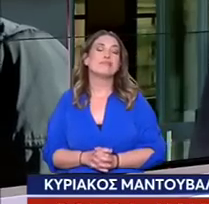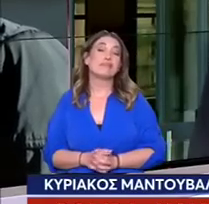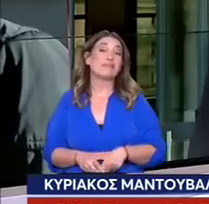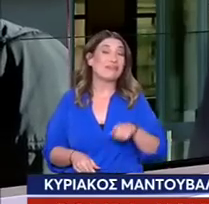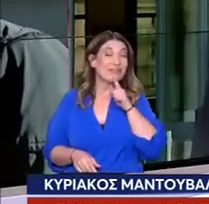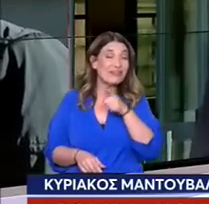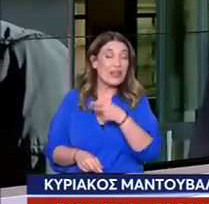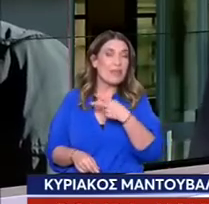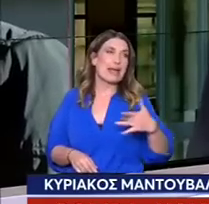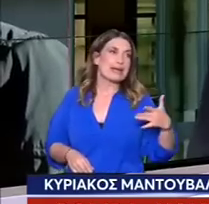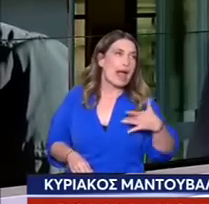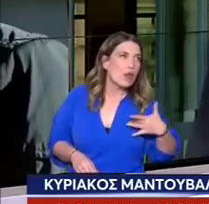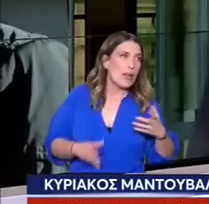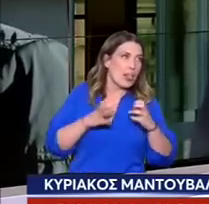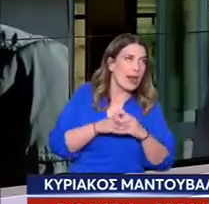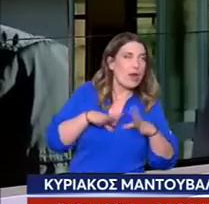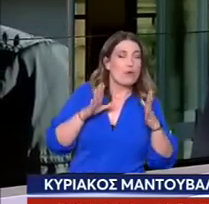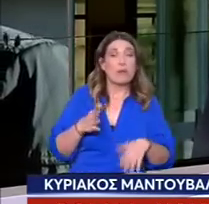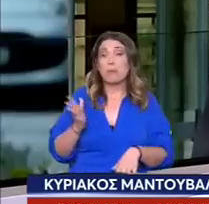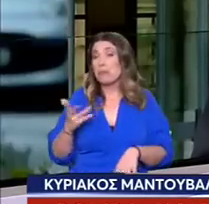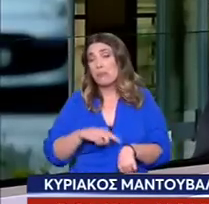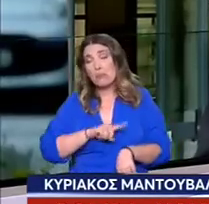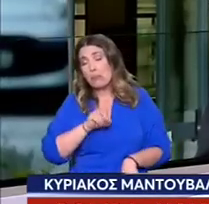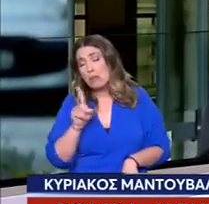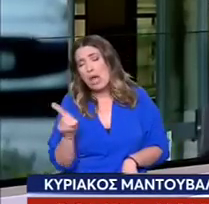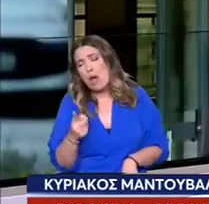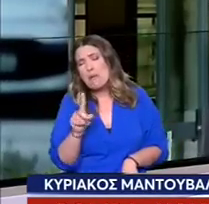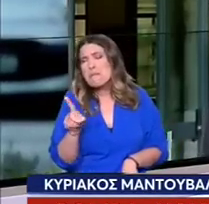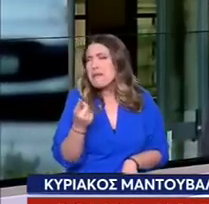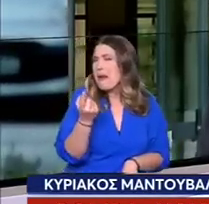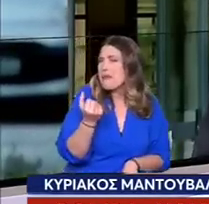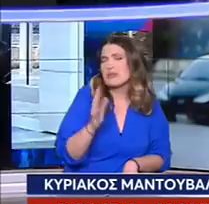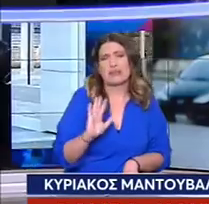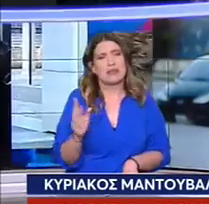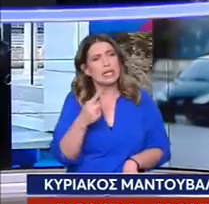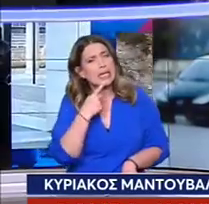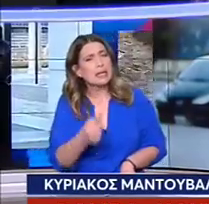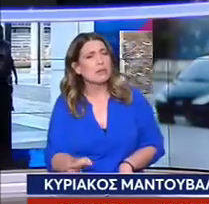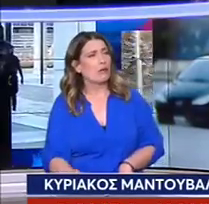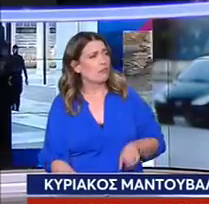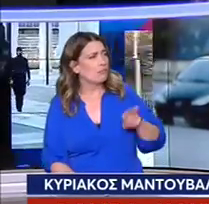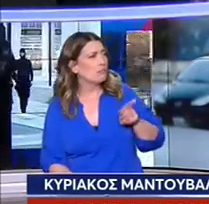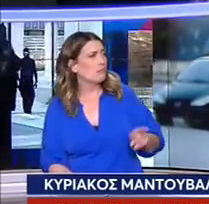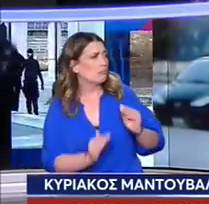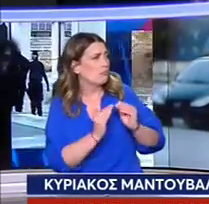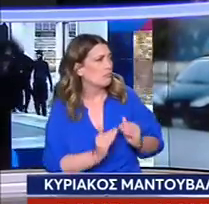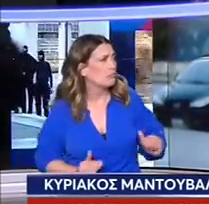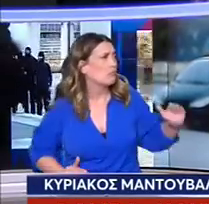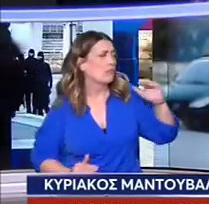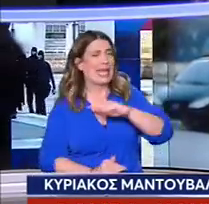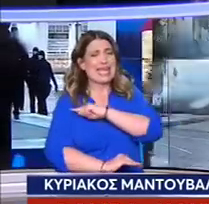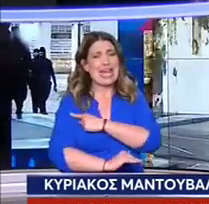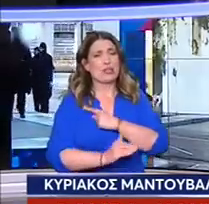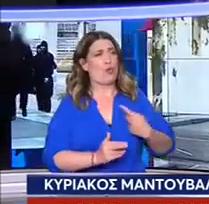ώρα. Πάνω από μία ώρα ο κύριος Κούγιας έλεγε ότι βάσει της ιατροδικαστικής έκθεσης η καρδιά του παιδιού ζύγιζε